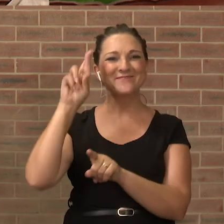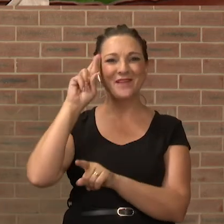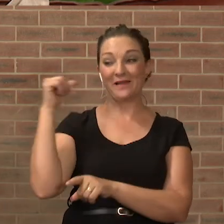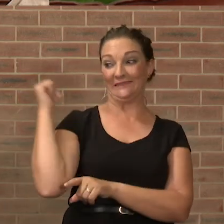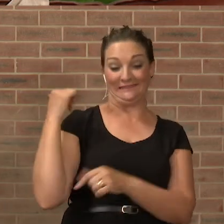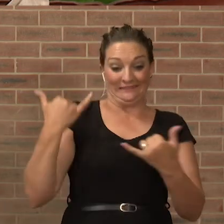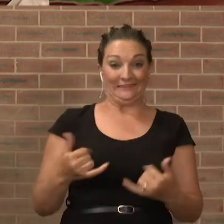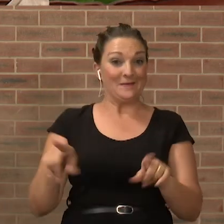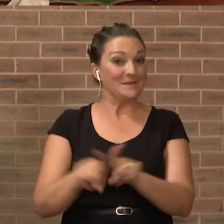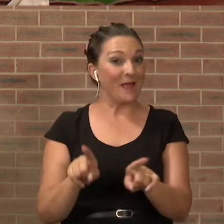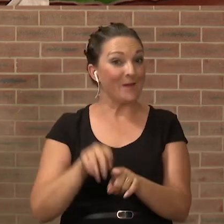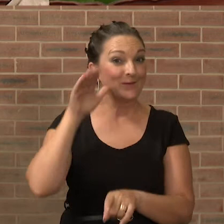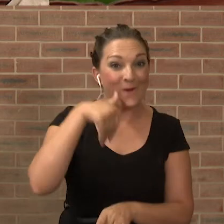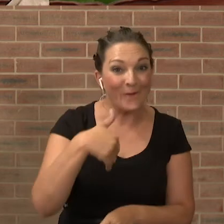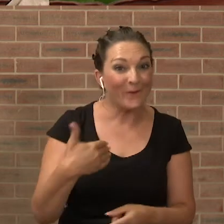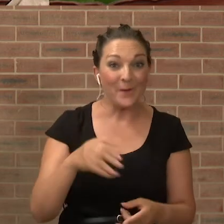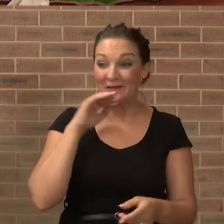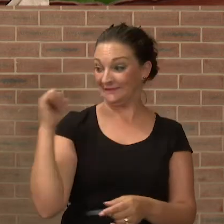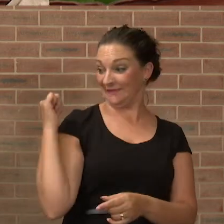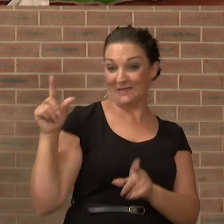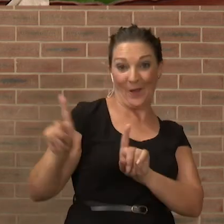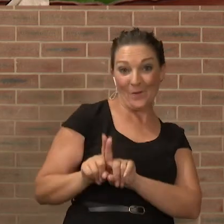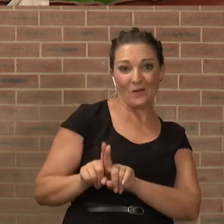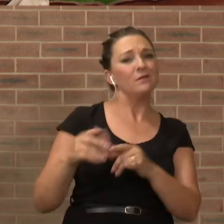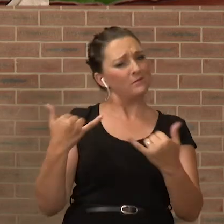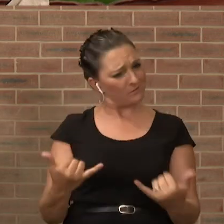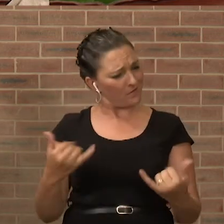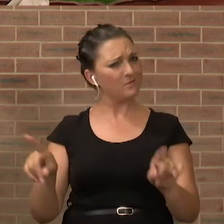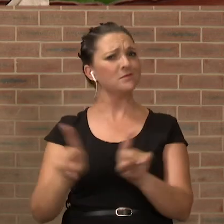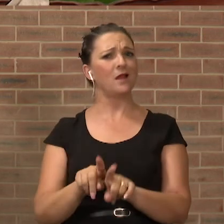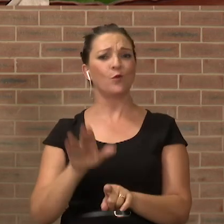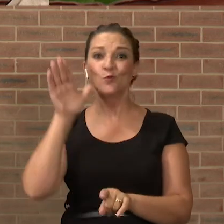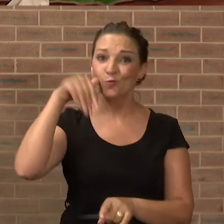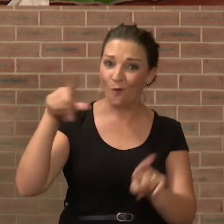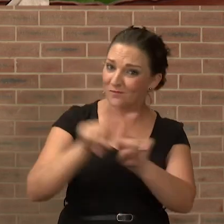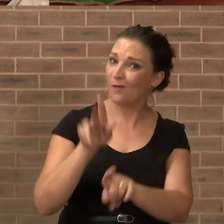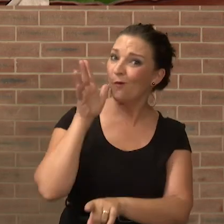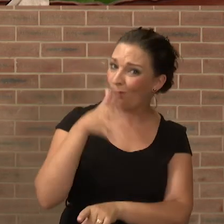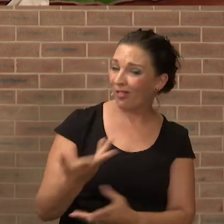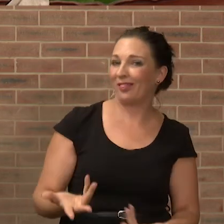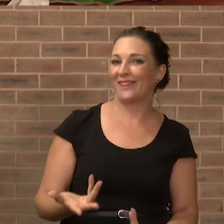hy is gister en vandag en môre dieselfde. Soos hy gister by jou was, sal hy ook vandag